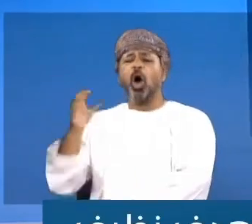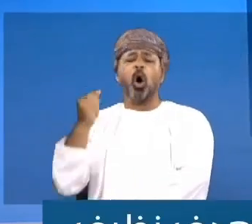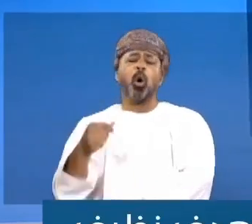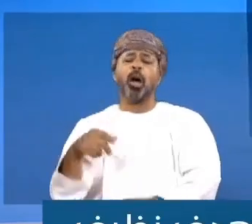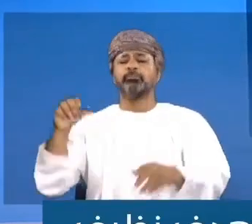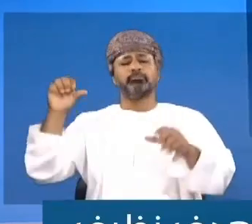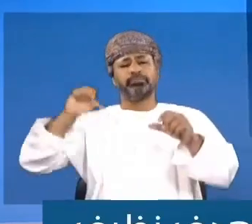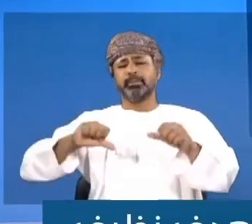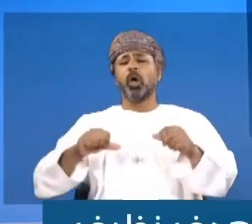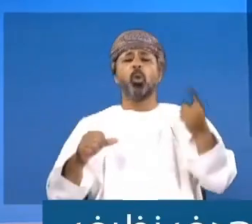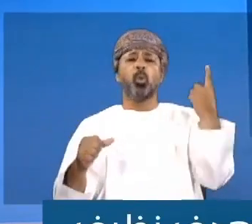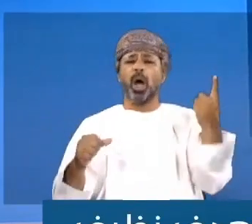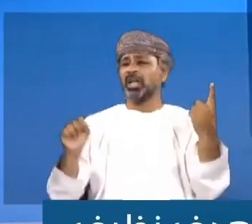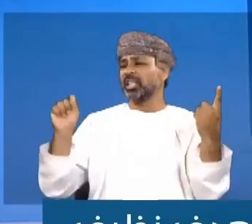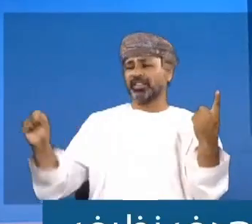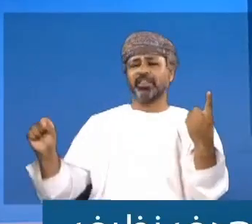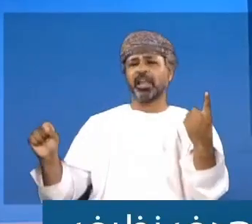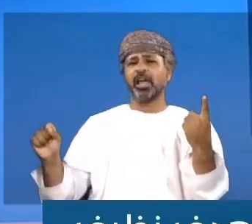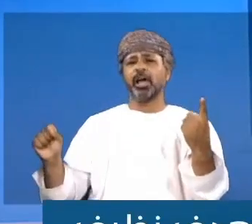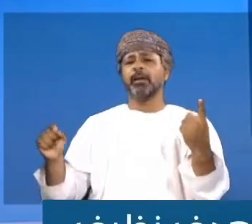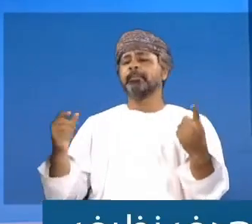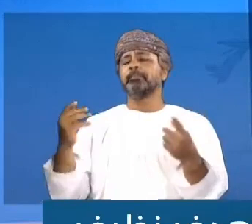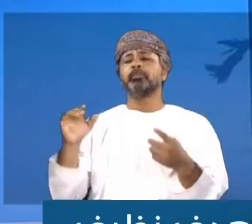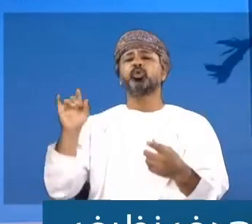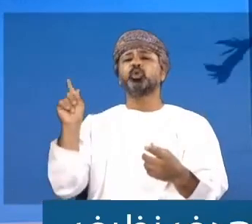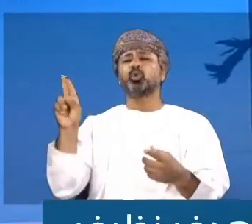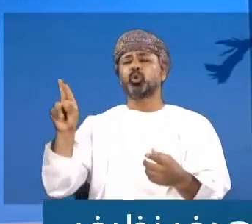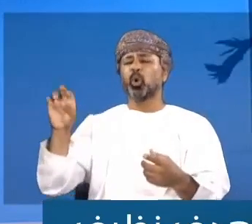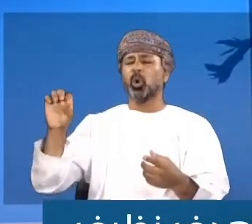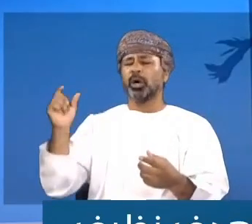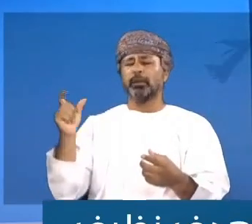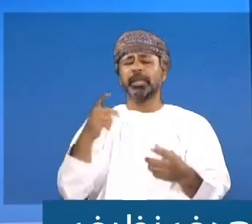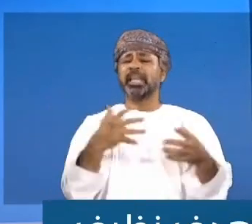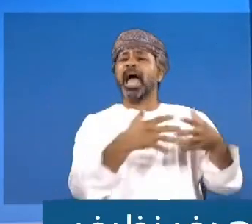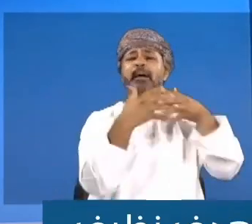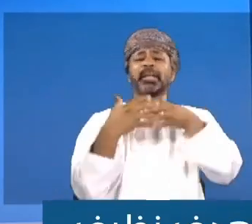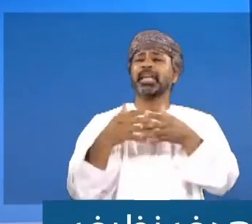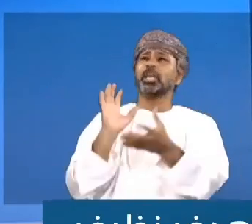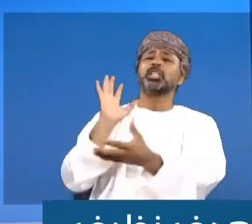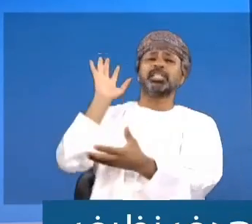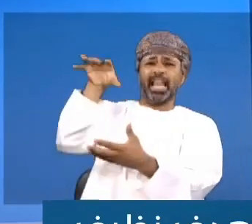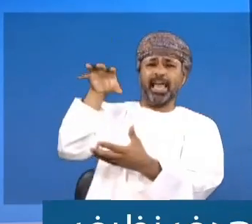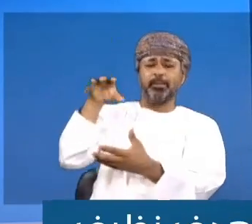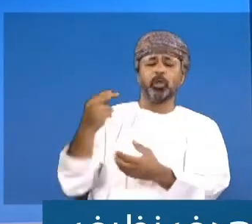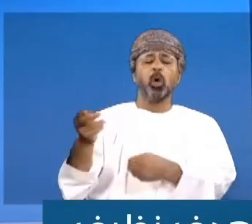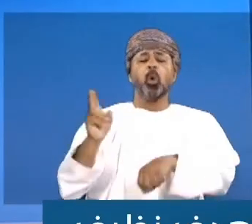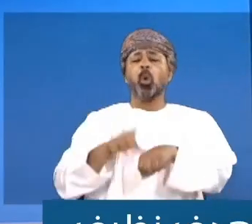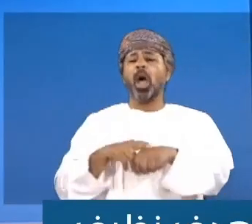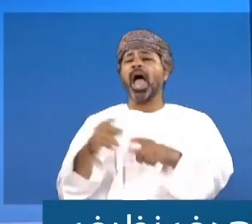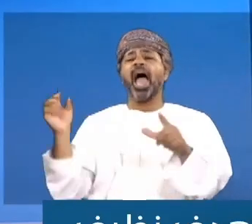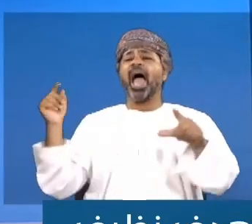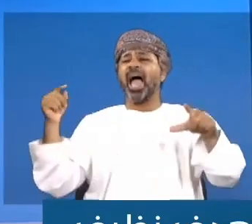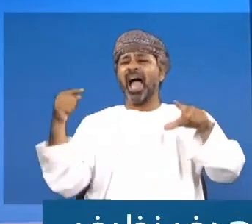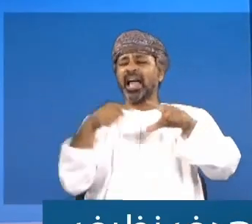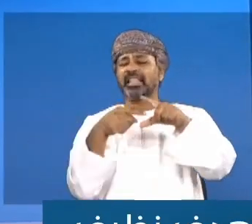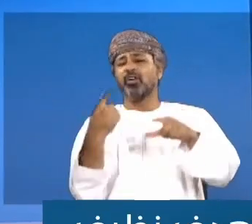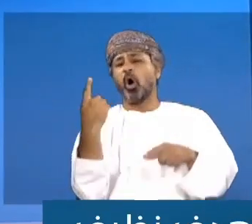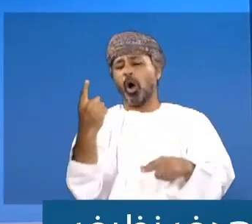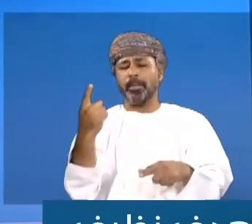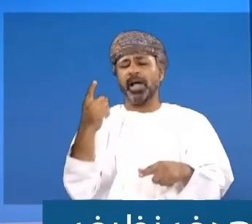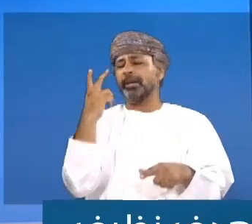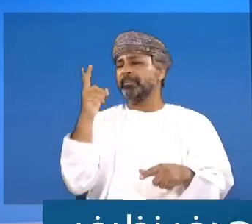مونتريال إمباكت بهدف نظيف، وذلك في منافسات الدوري الأمريكي لكرة السلة. وجاء الهدف الوحيد في اللقاء